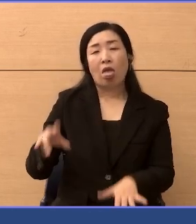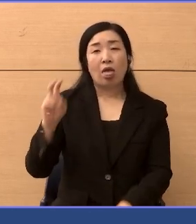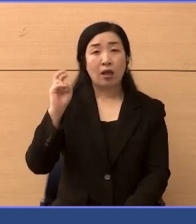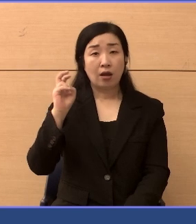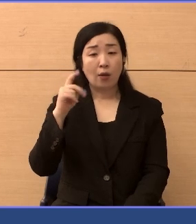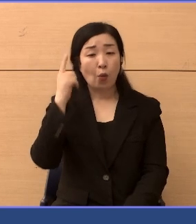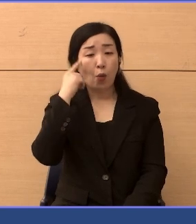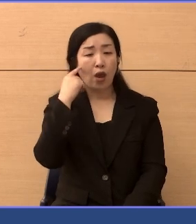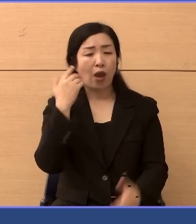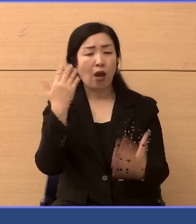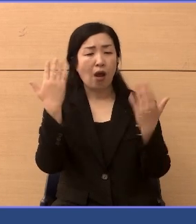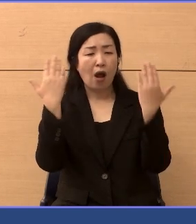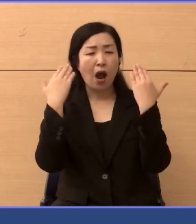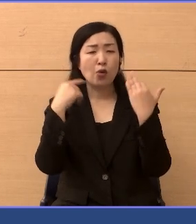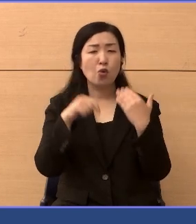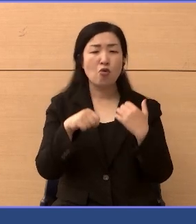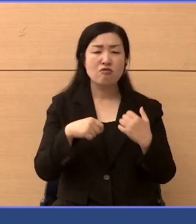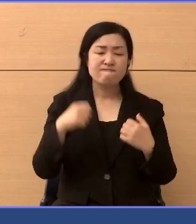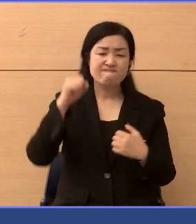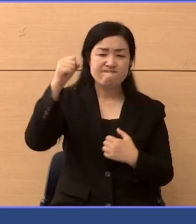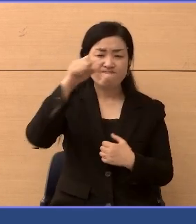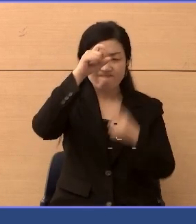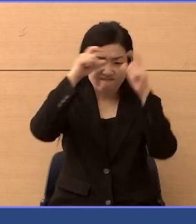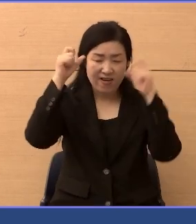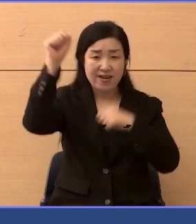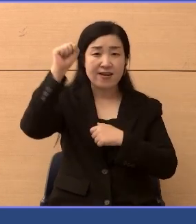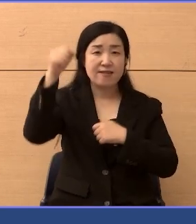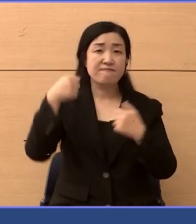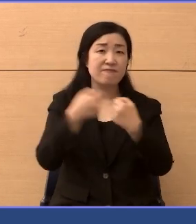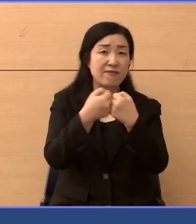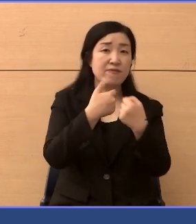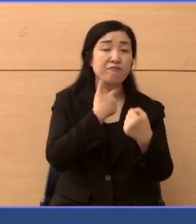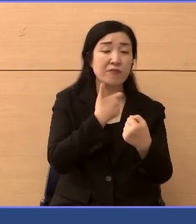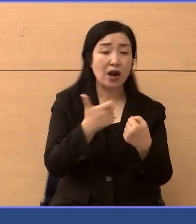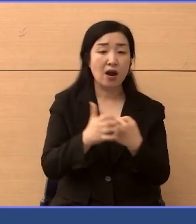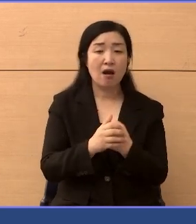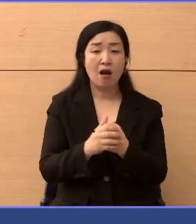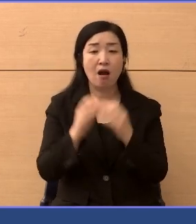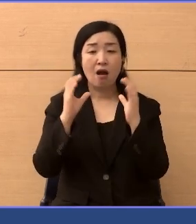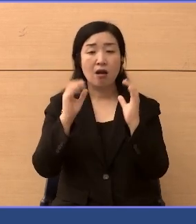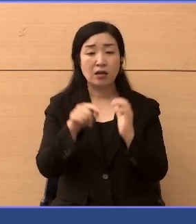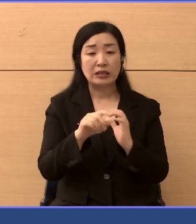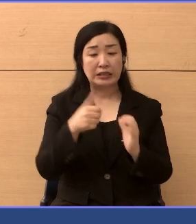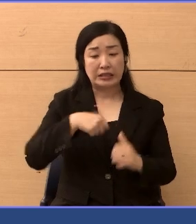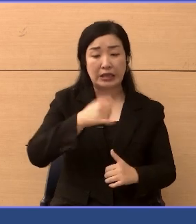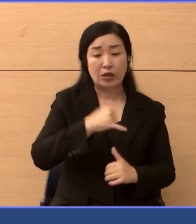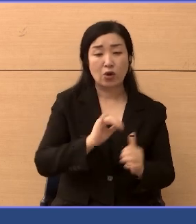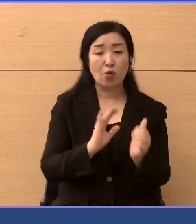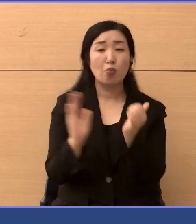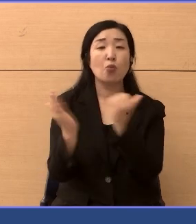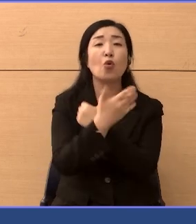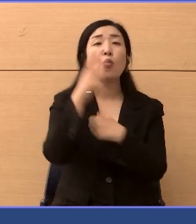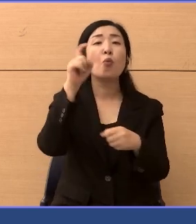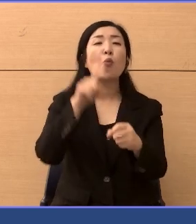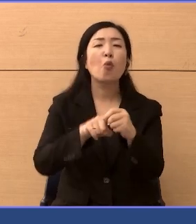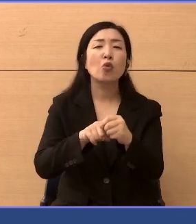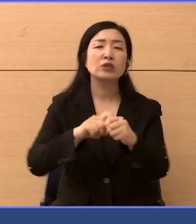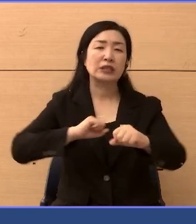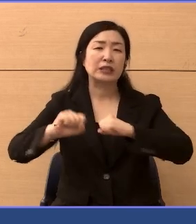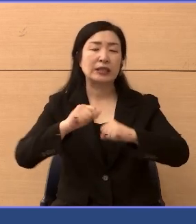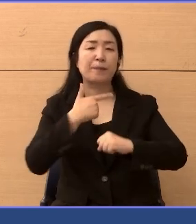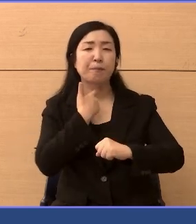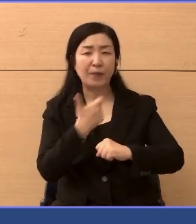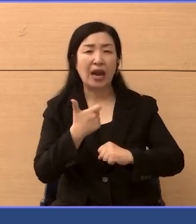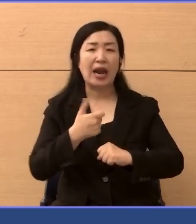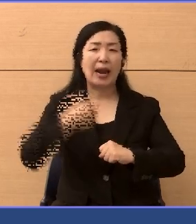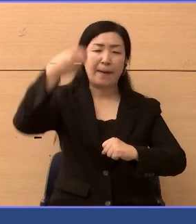많습니다. child 학교와도 very 싸워 오셨을 거고 intensively. And of 계속해서 course, their 아동을 focus 보호를 has usually 위해서 많이 been on getting the child